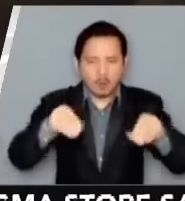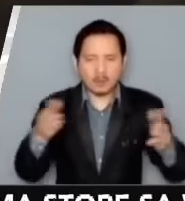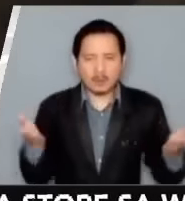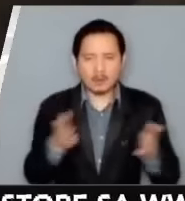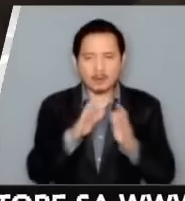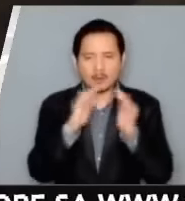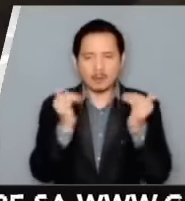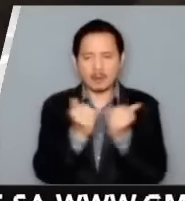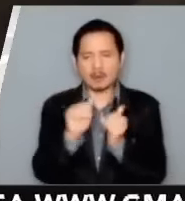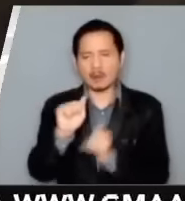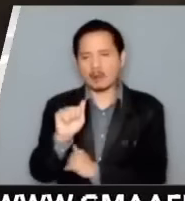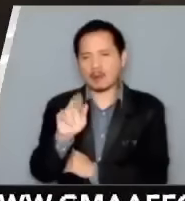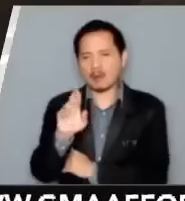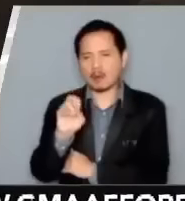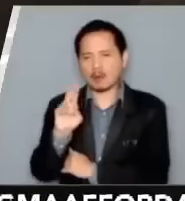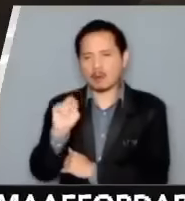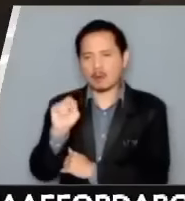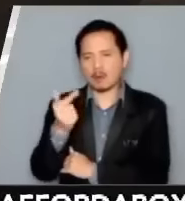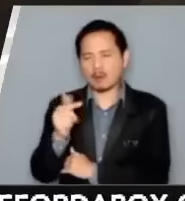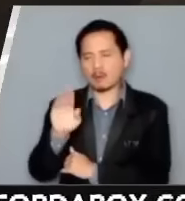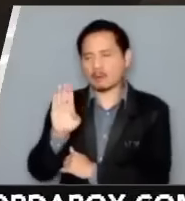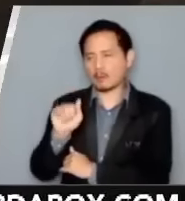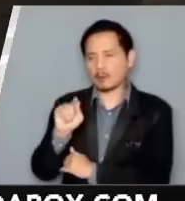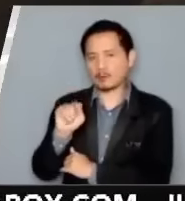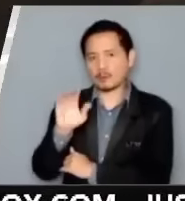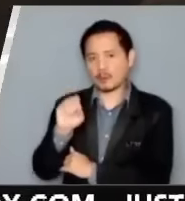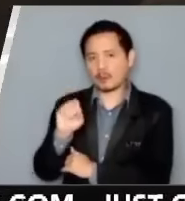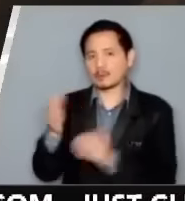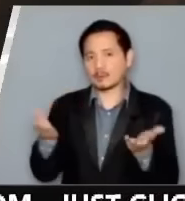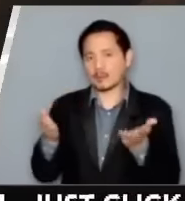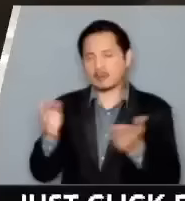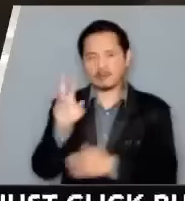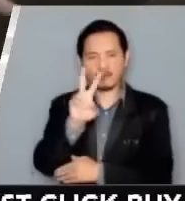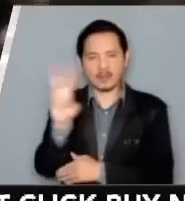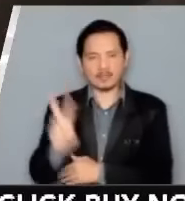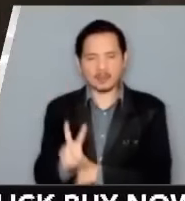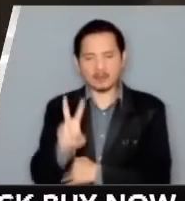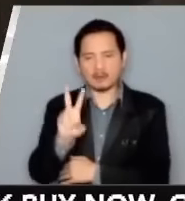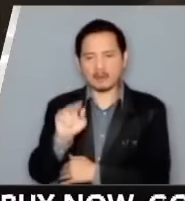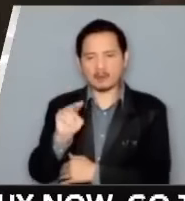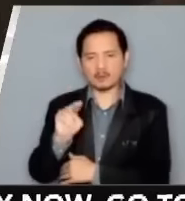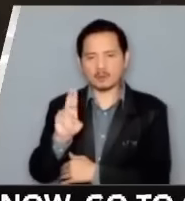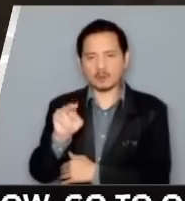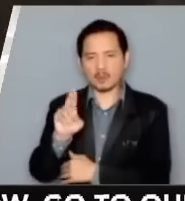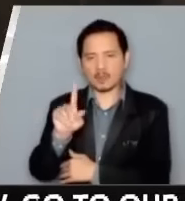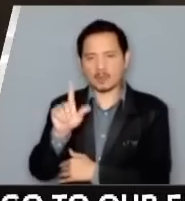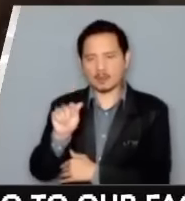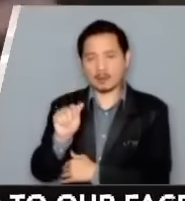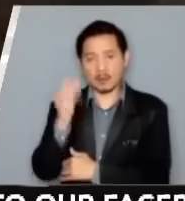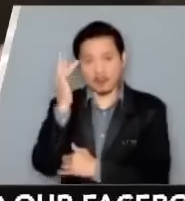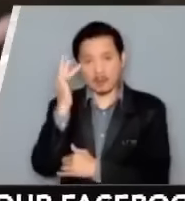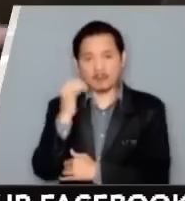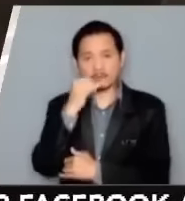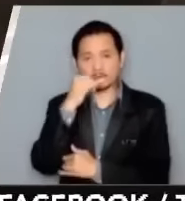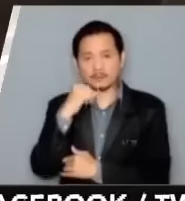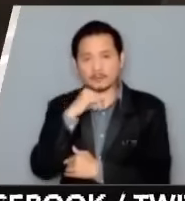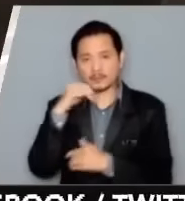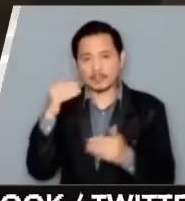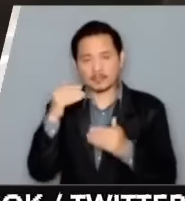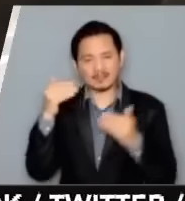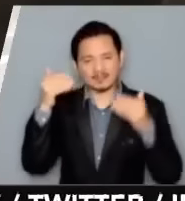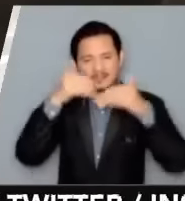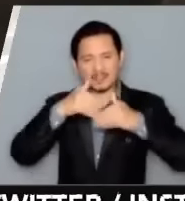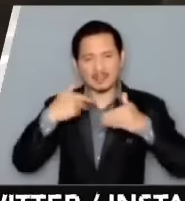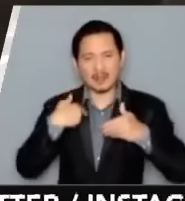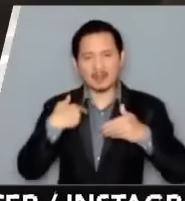valenzuela tulad n nabanggit niyo ay nagkaroon kasi dito ng aksidente kagabi yung truck ay natumba yung dalawang poste ng